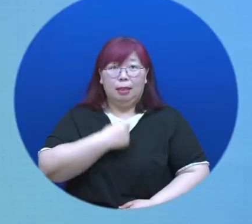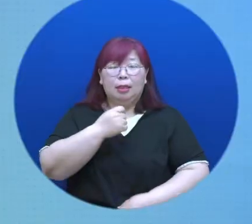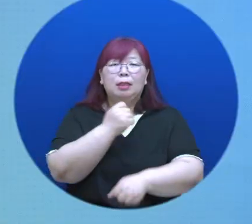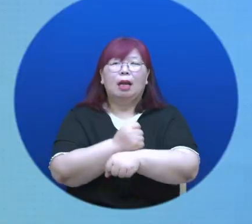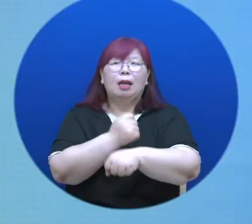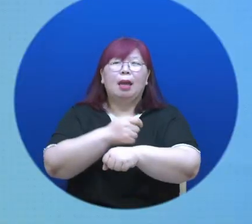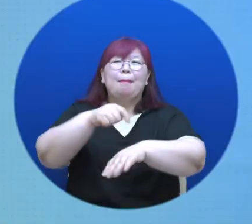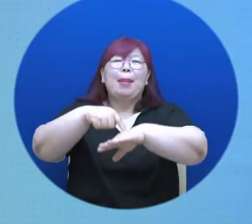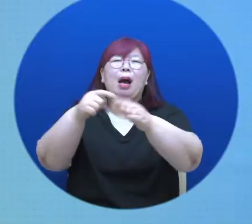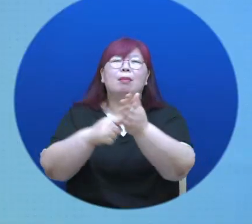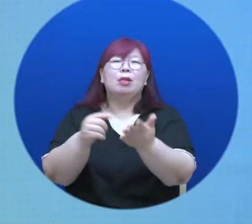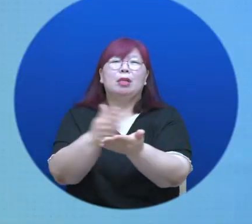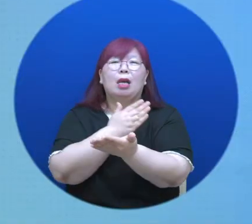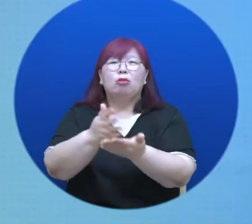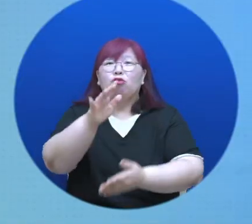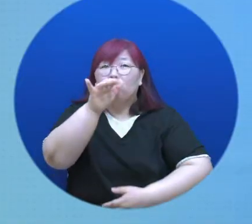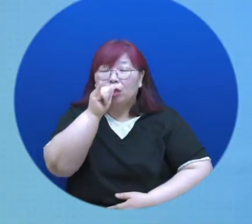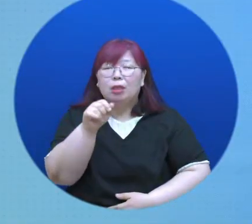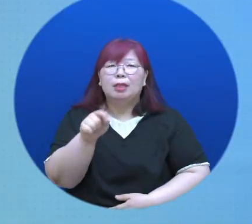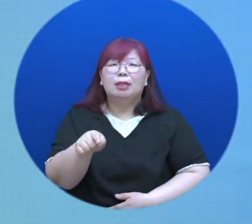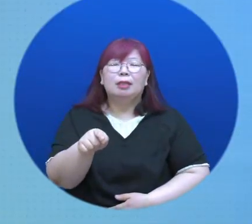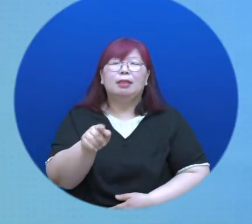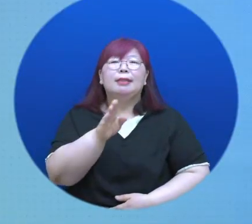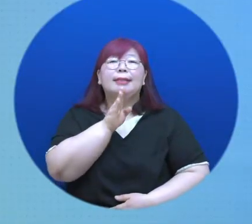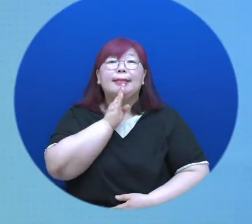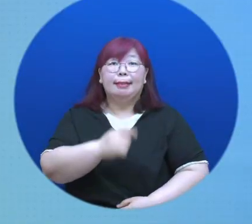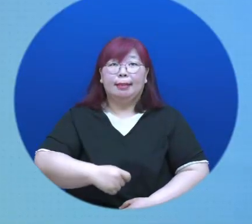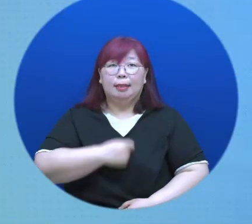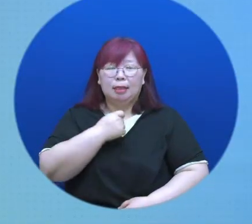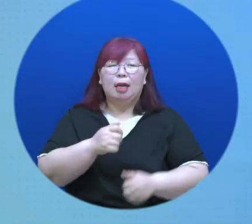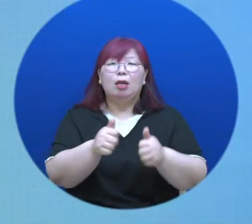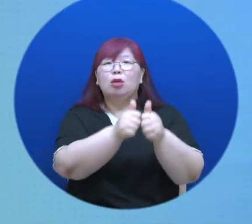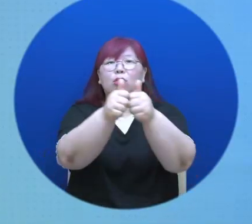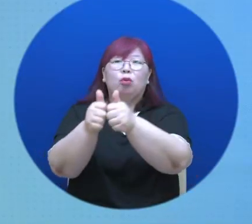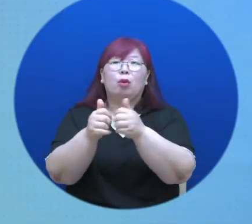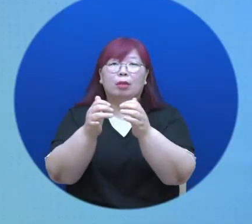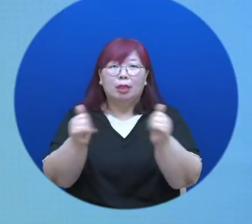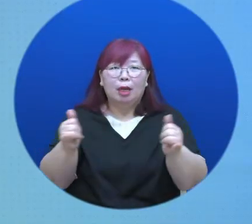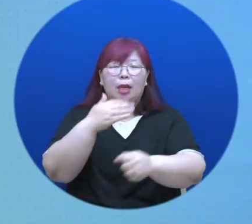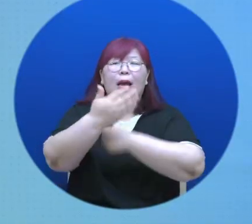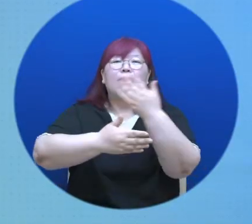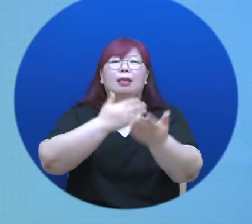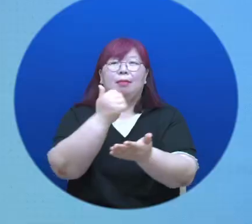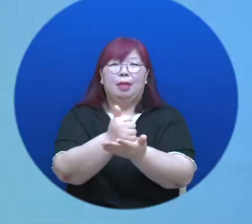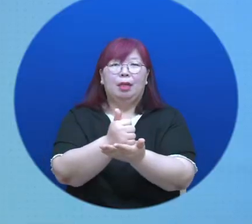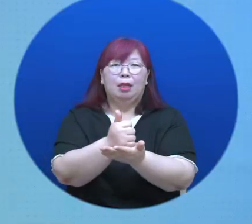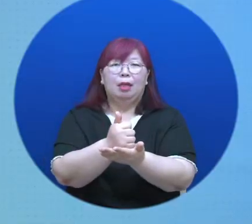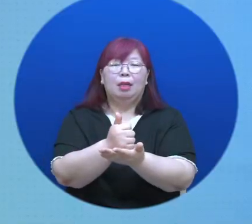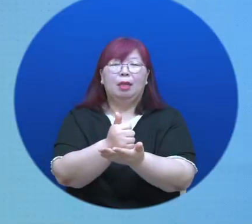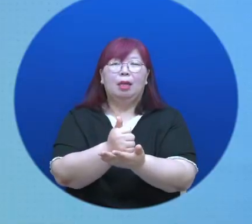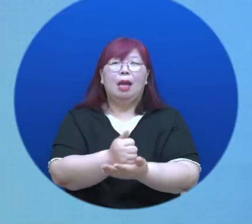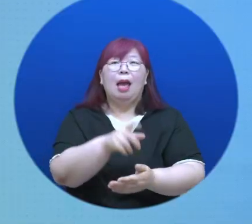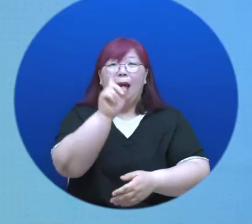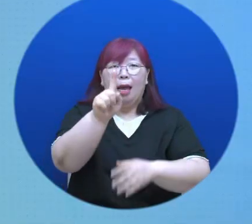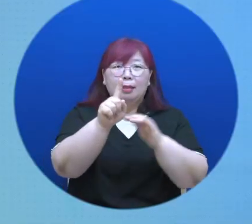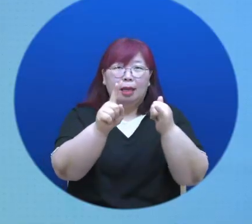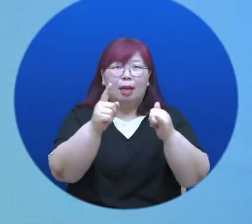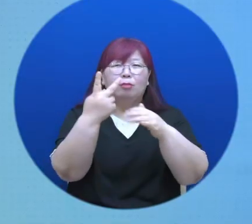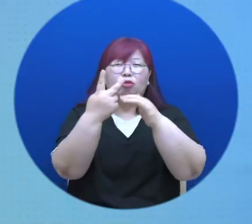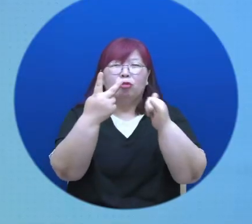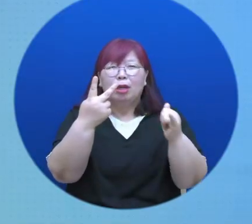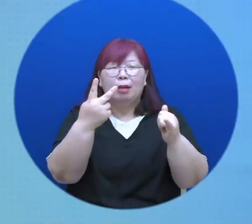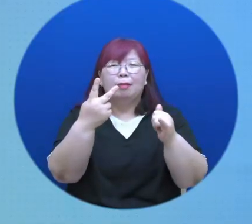진실되게 마음을 나눌 수 있는 그 진실한 동역자들을 우리 하나님께서 1명,